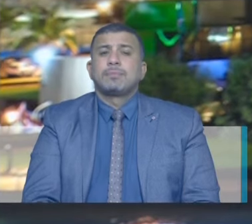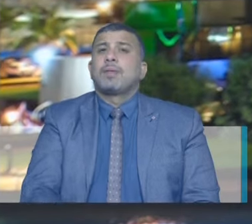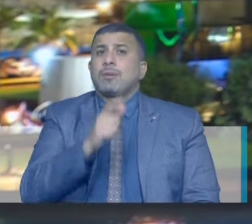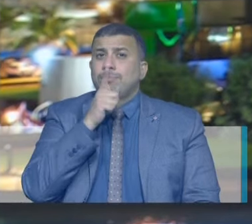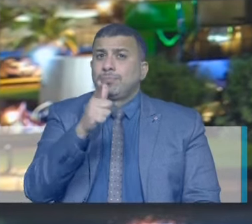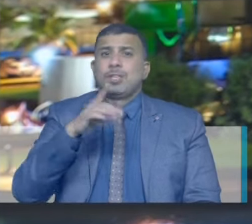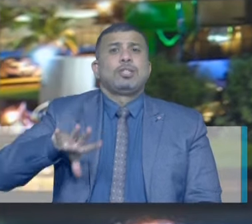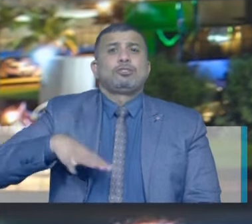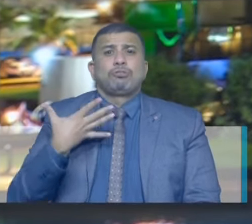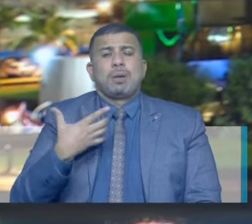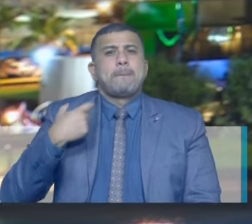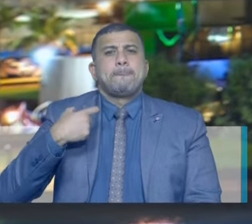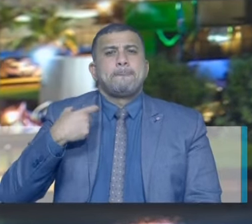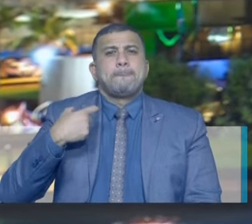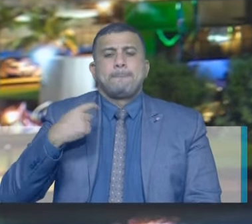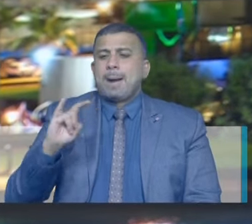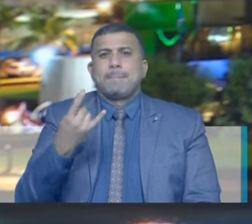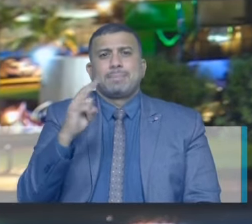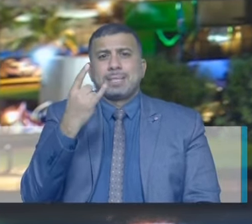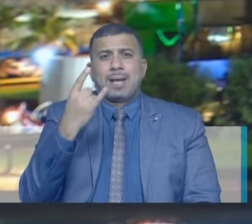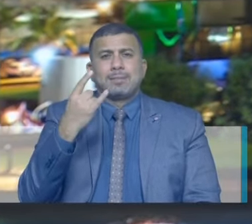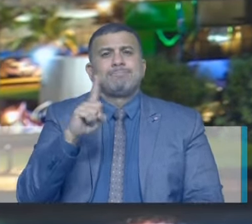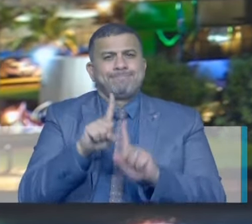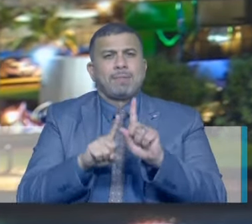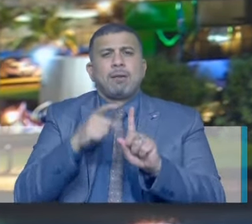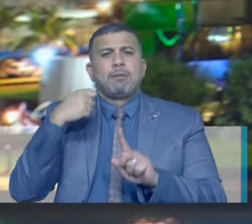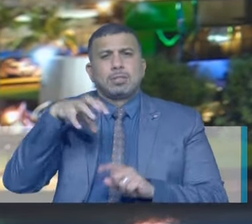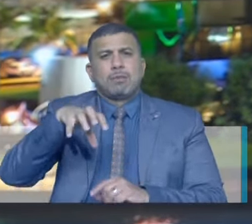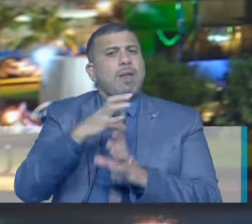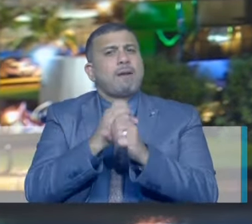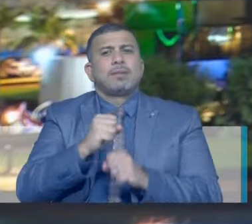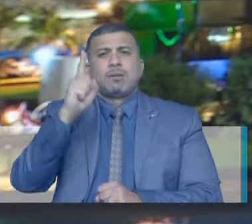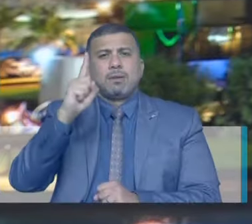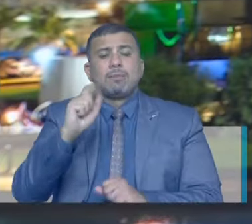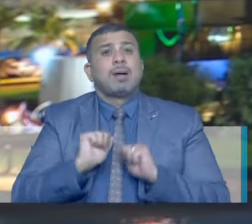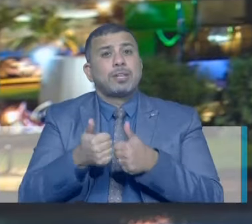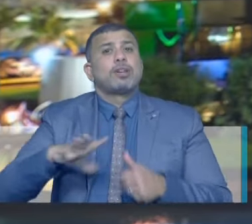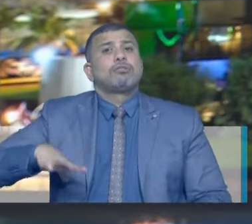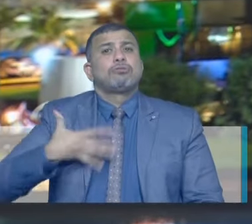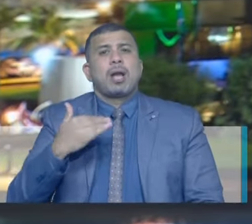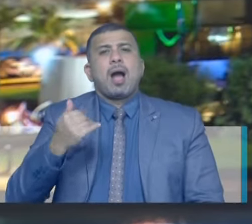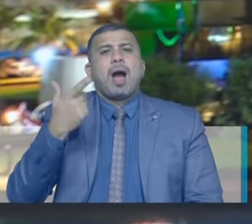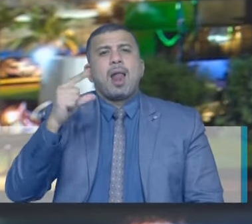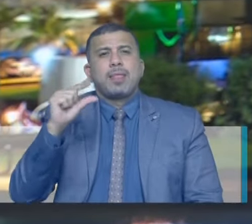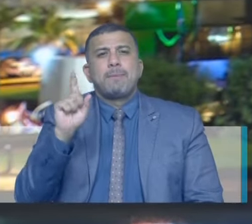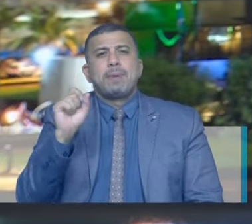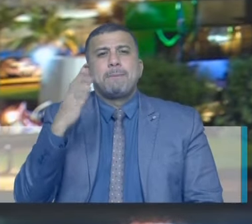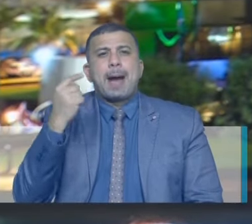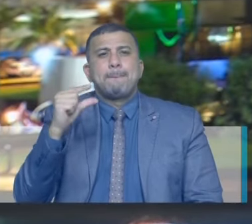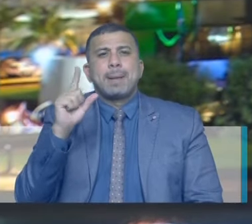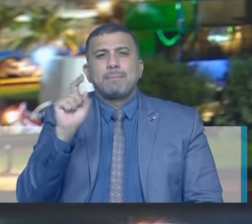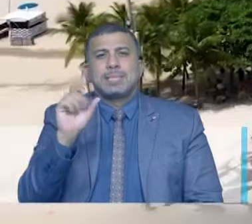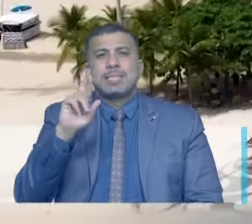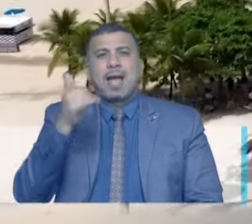نيابة عن صاحب السمو الشيخ محمد بن زايد آل نهيان رئيس الدولة حفظه الله ورعاه. حضر سمو الشيخ خالد بن محمد